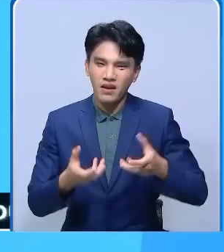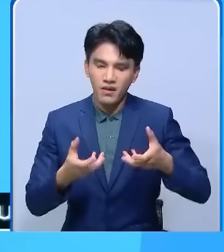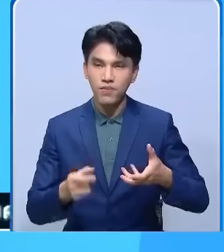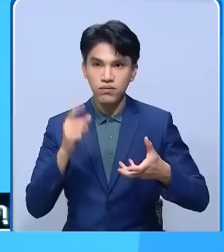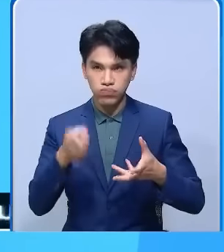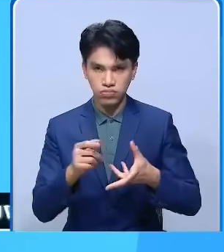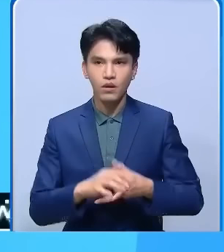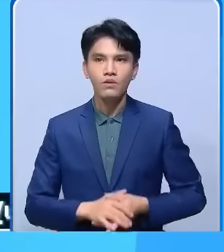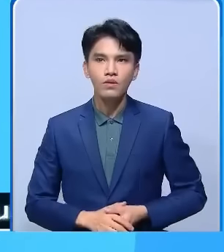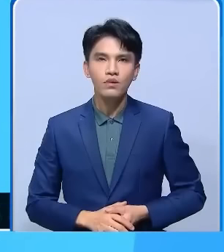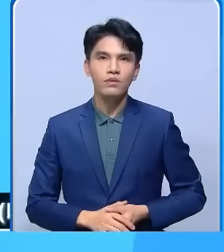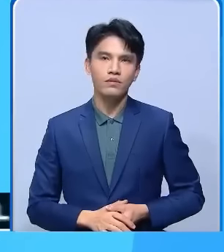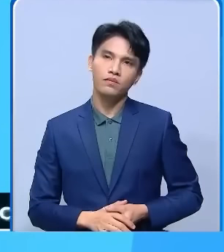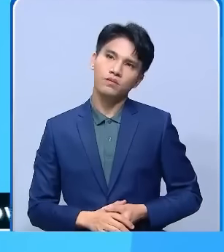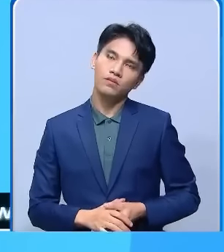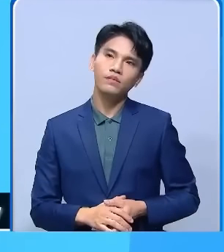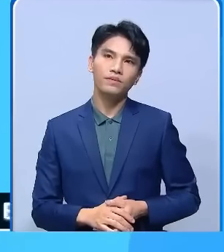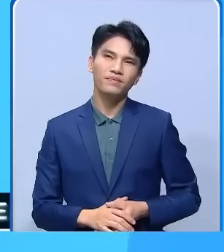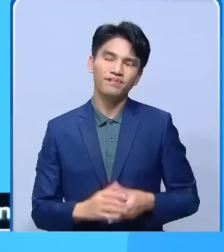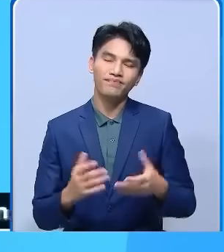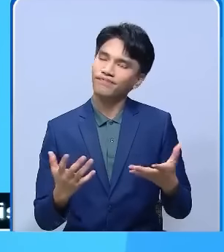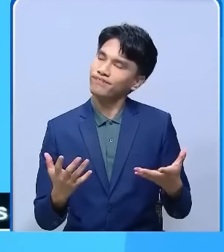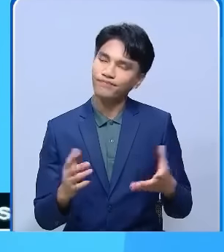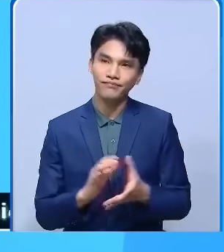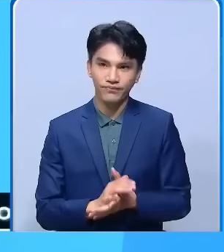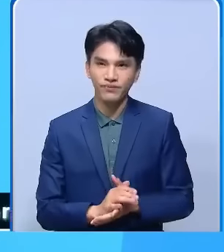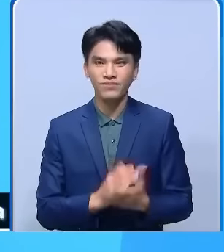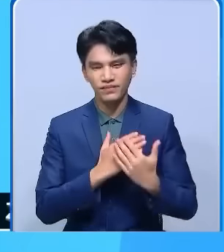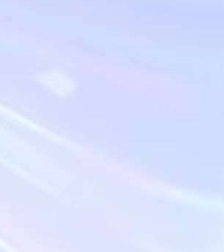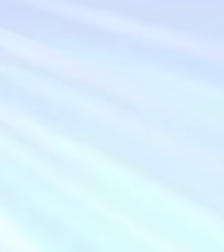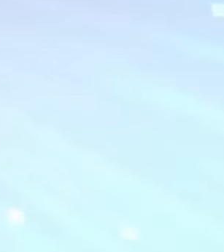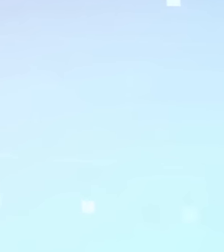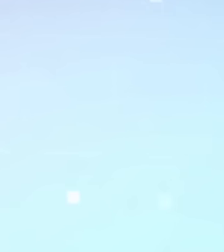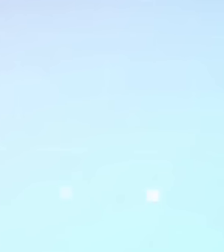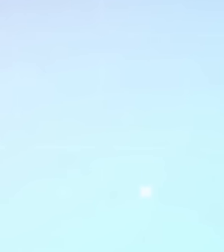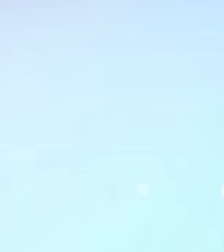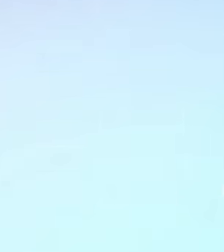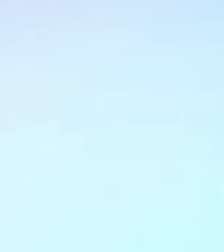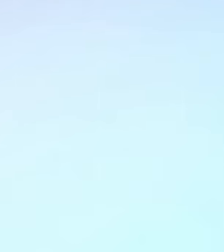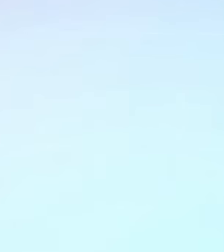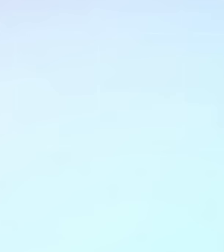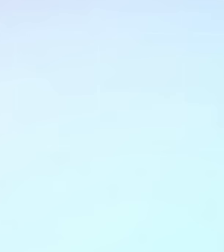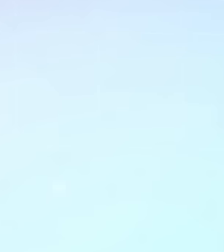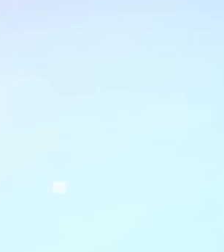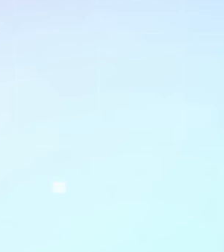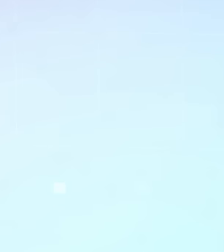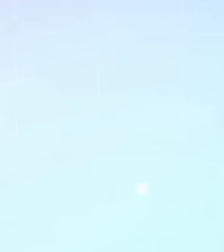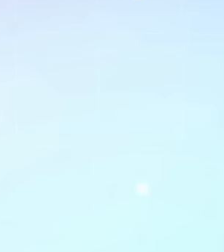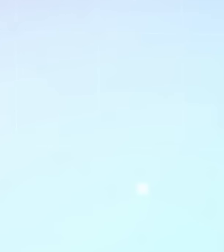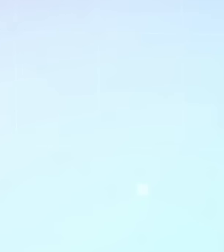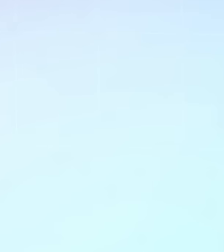นะอือือก็้ยคนเราเนาะรักยามากกว่ารักลูกอ่ะ